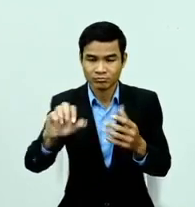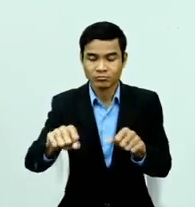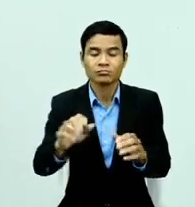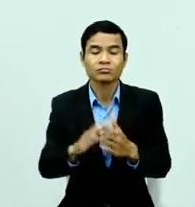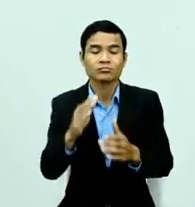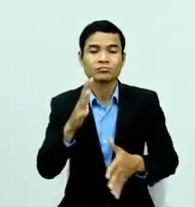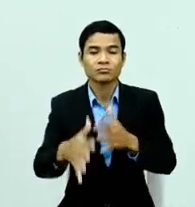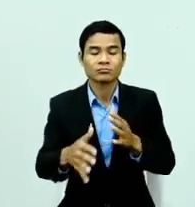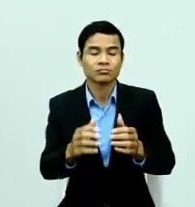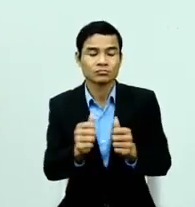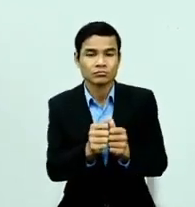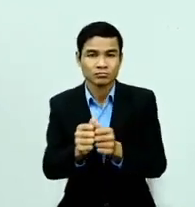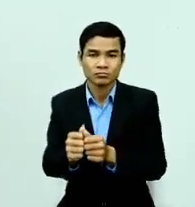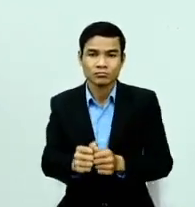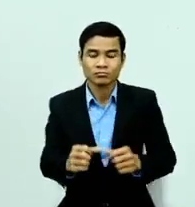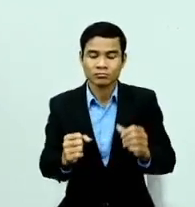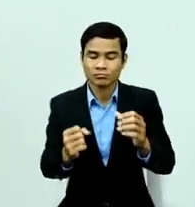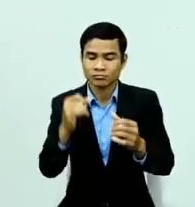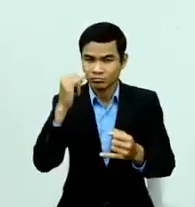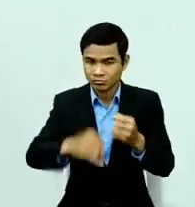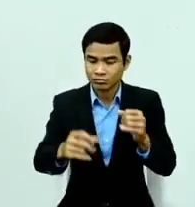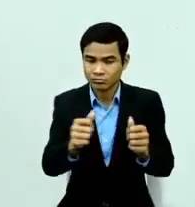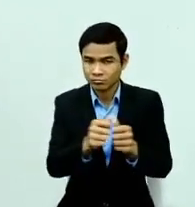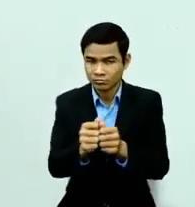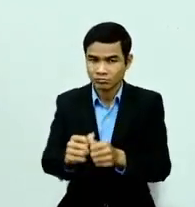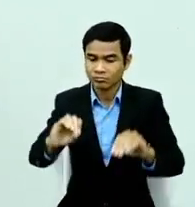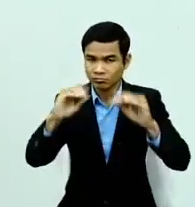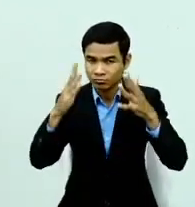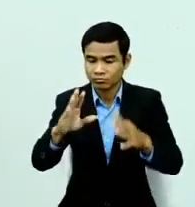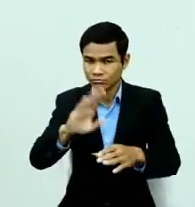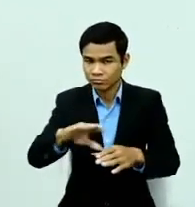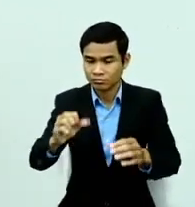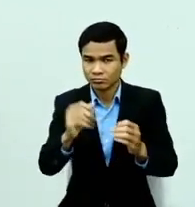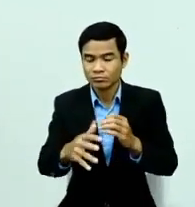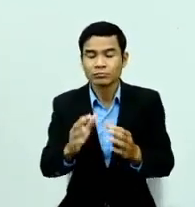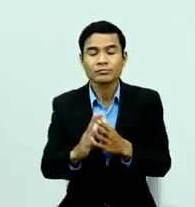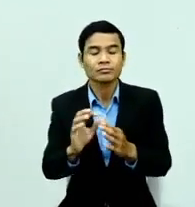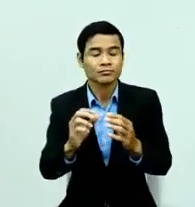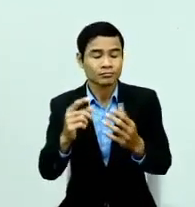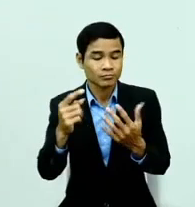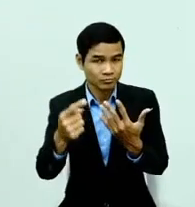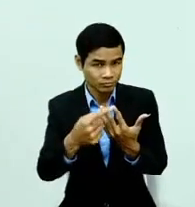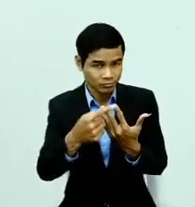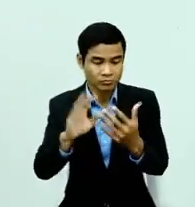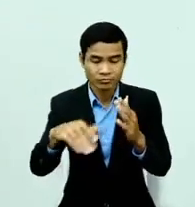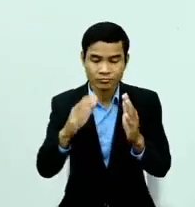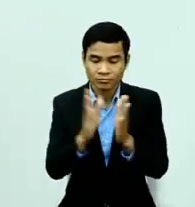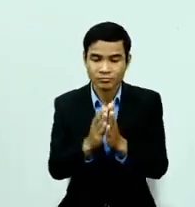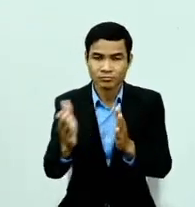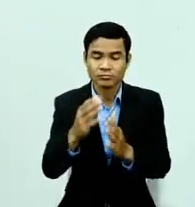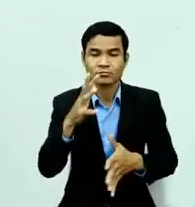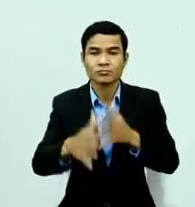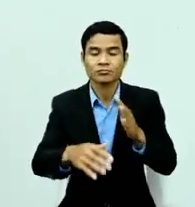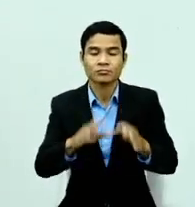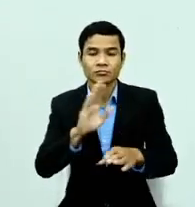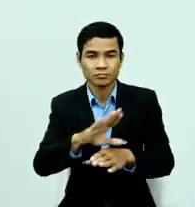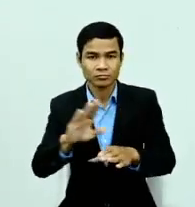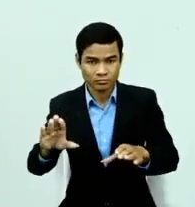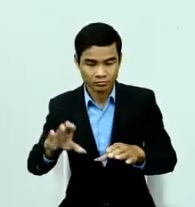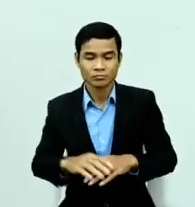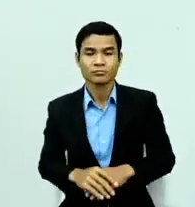នត្រៀមខ្លួនបន្លឺសូរចុងជាមួយអ្នកគ្រូចាប់ដើមអអរគុណកូនកូនបន្លឺដោយខ្លួនឯ